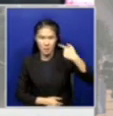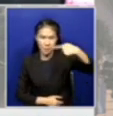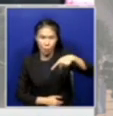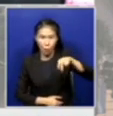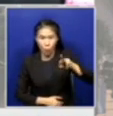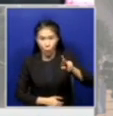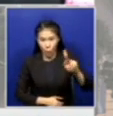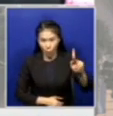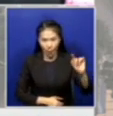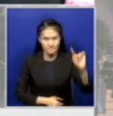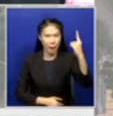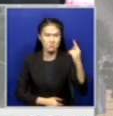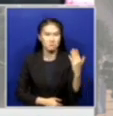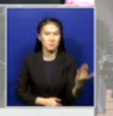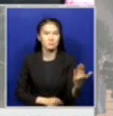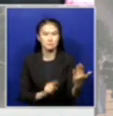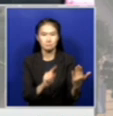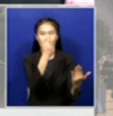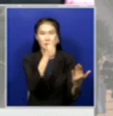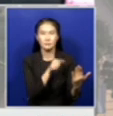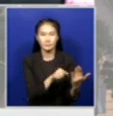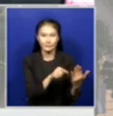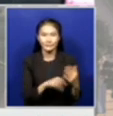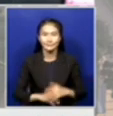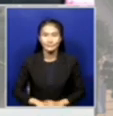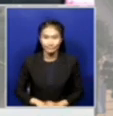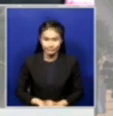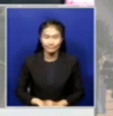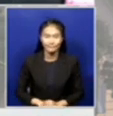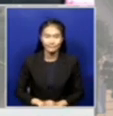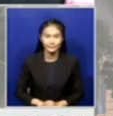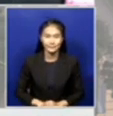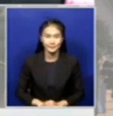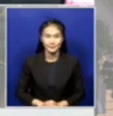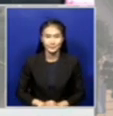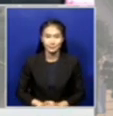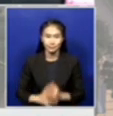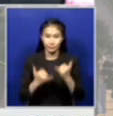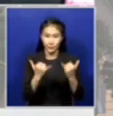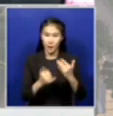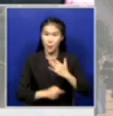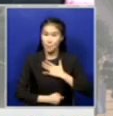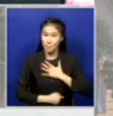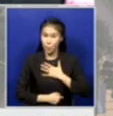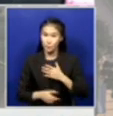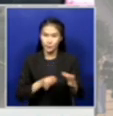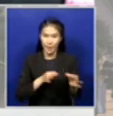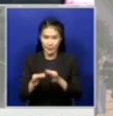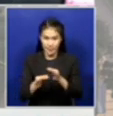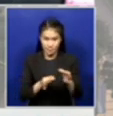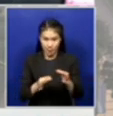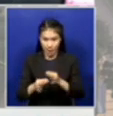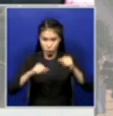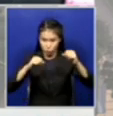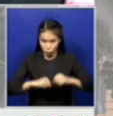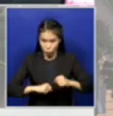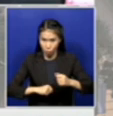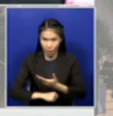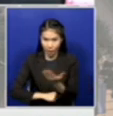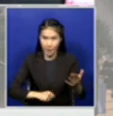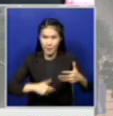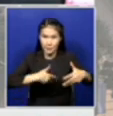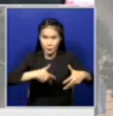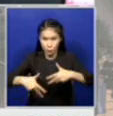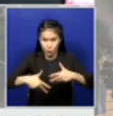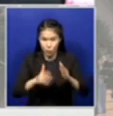ฉบับนี้ท่านประธานครับก่อนอื่นกระผมขออนุญาตทำความเข้าใจกับท่านประธานผ่านไปยังพี่น้องประชา